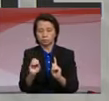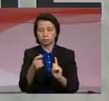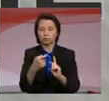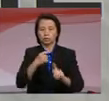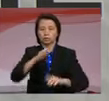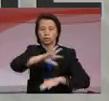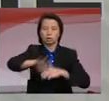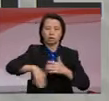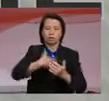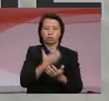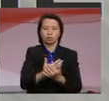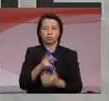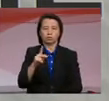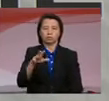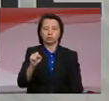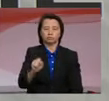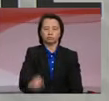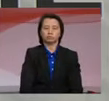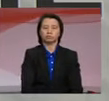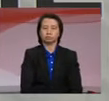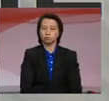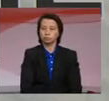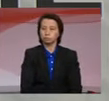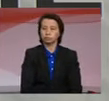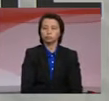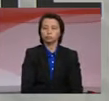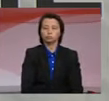daripada jumlah keseluruhan kes.